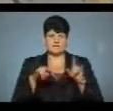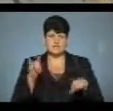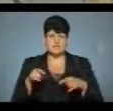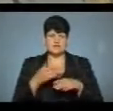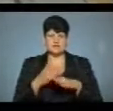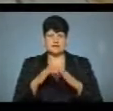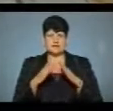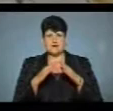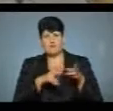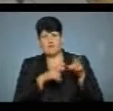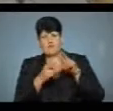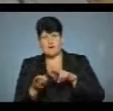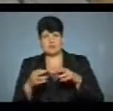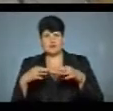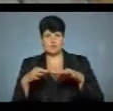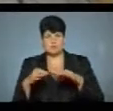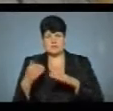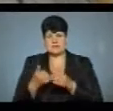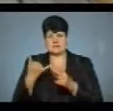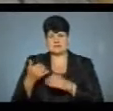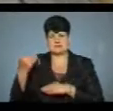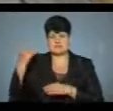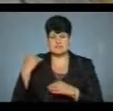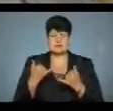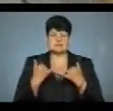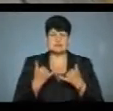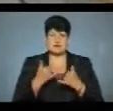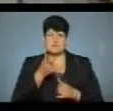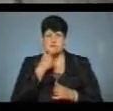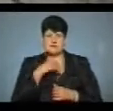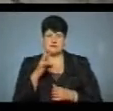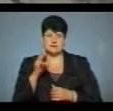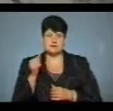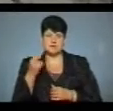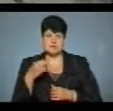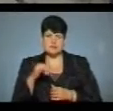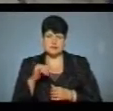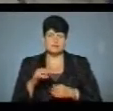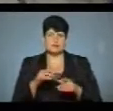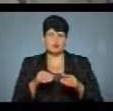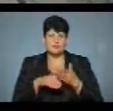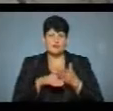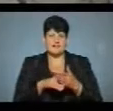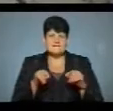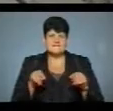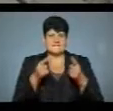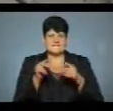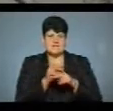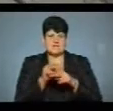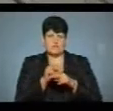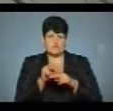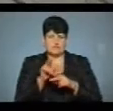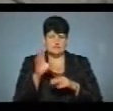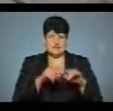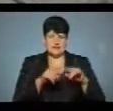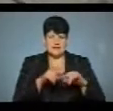даху впала на автомобіль, який знаходиться позаду мене. І зараз пані Надії допомагають відновити пошкоджене усе на подвір'ї, її